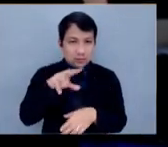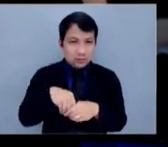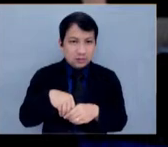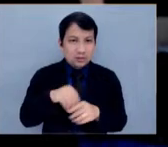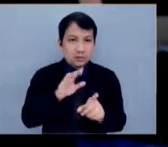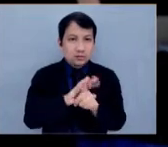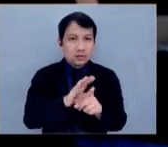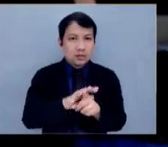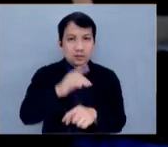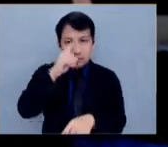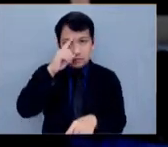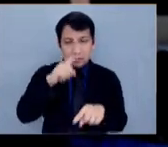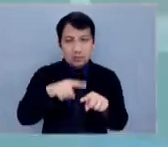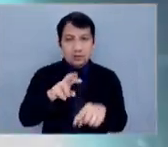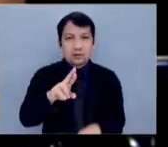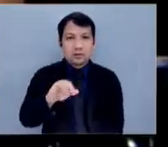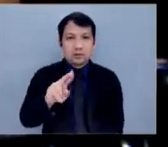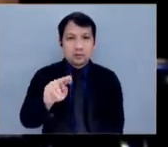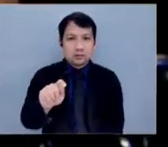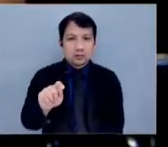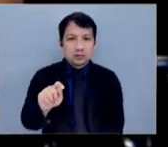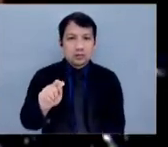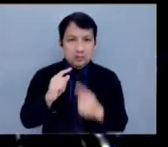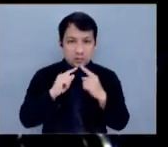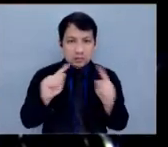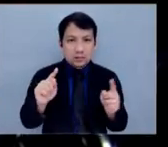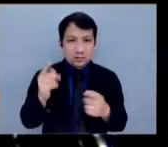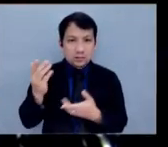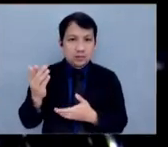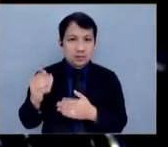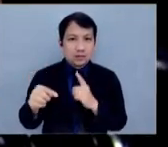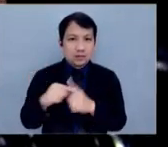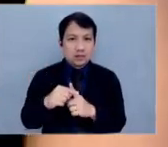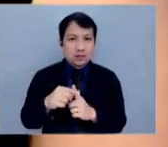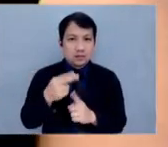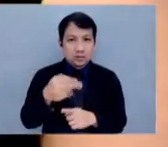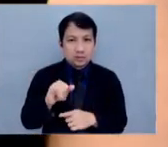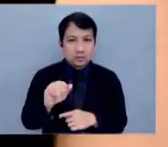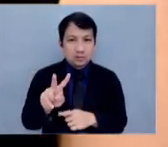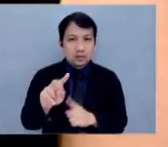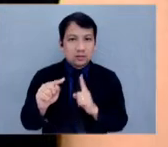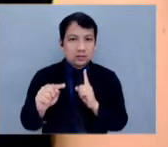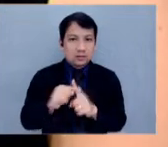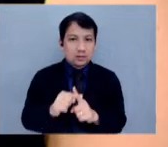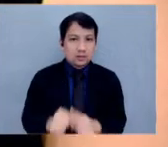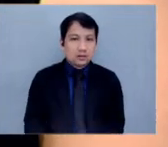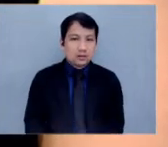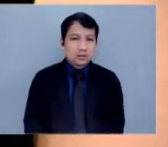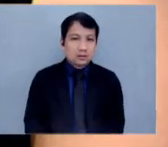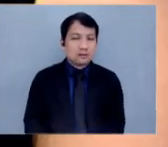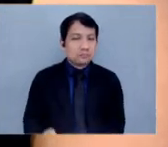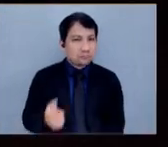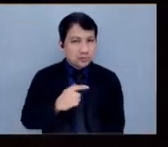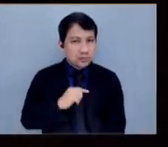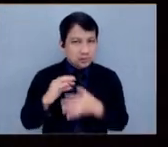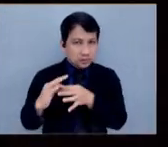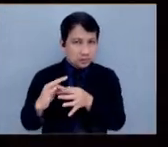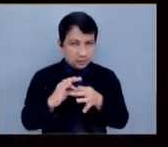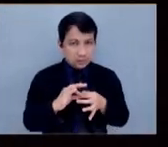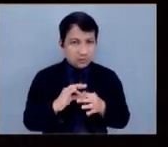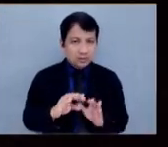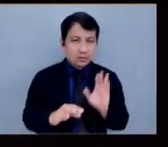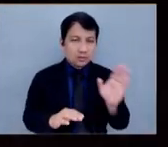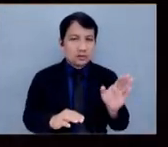Rent, isinapubliko kamakailan na isa siyang HIV positive. Kaya naman relate na relate siya sa